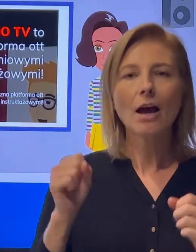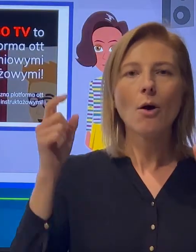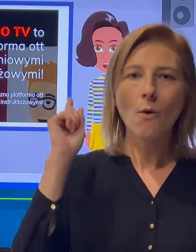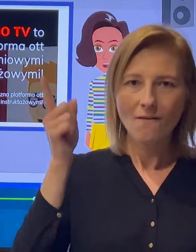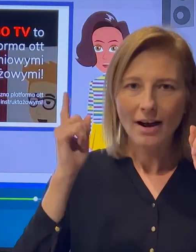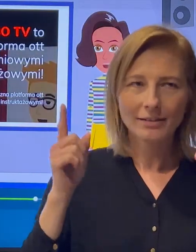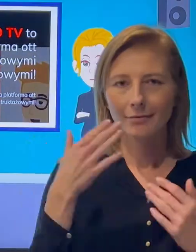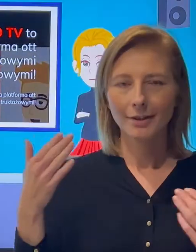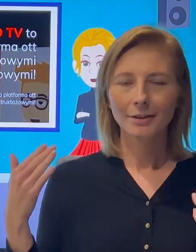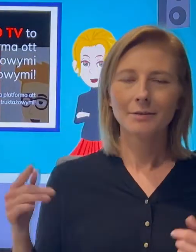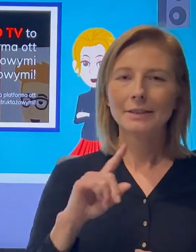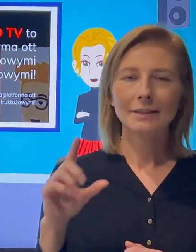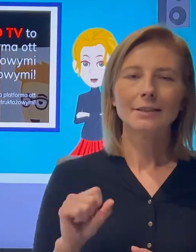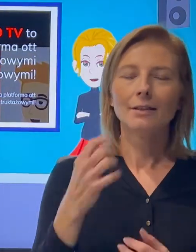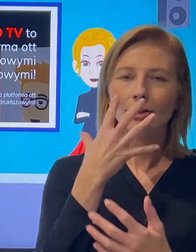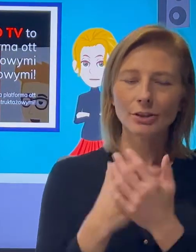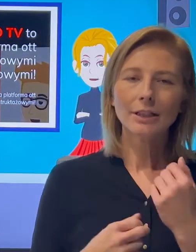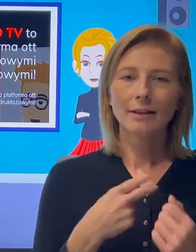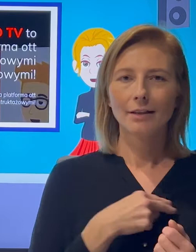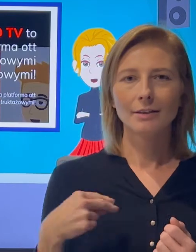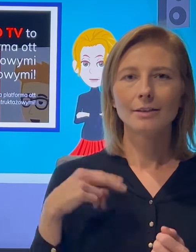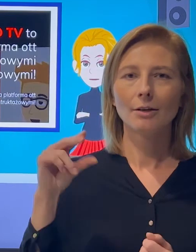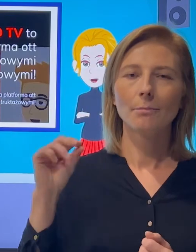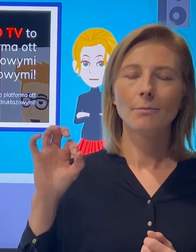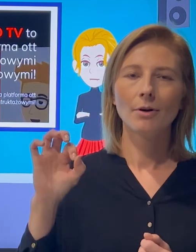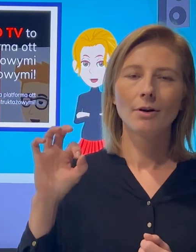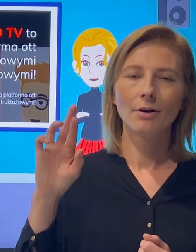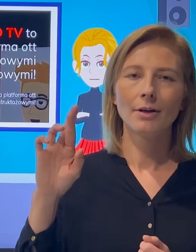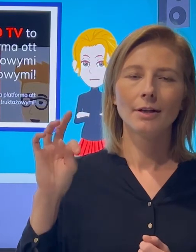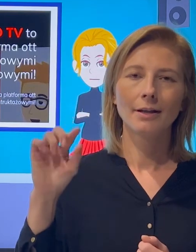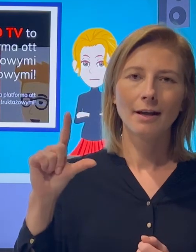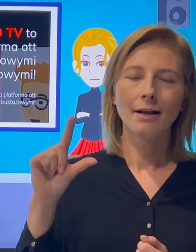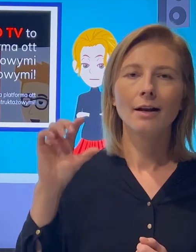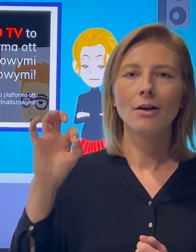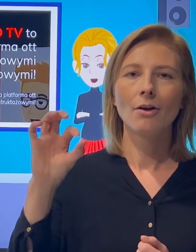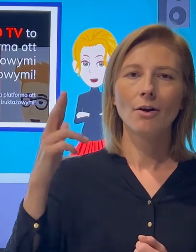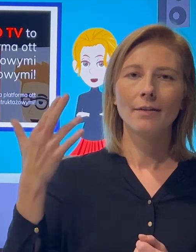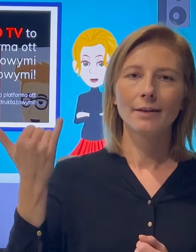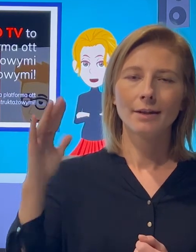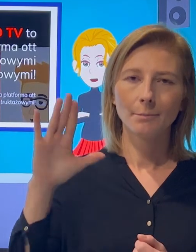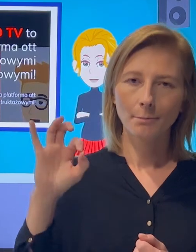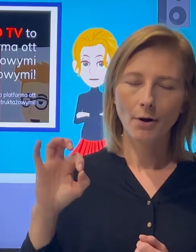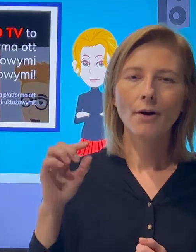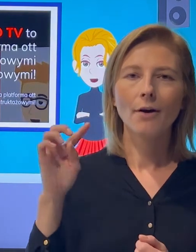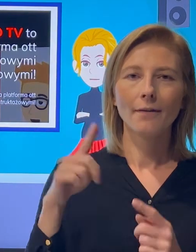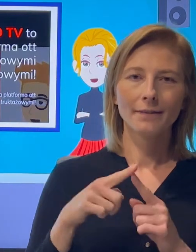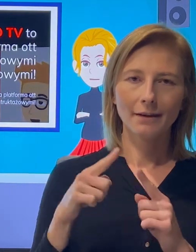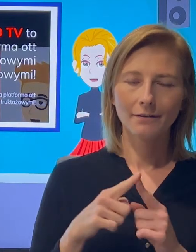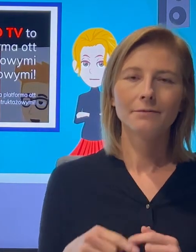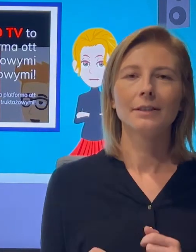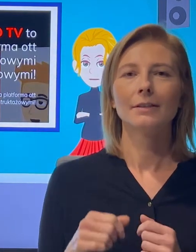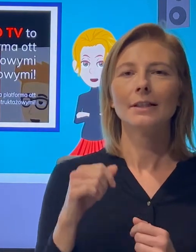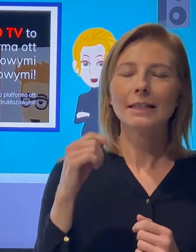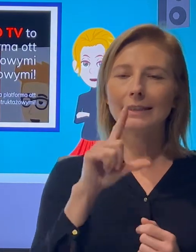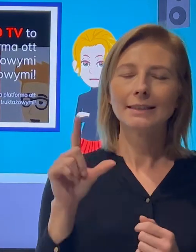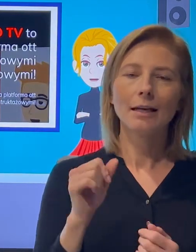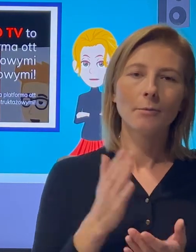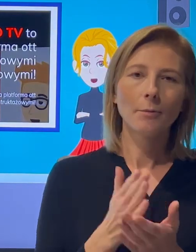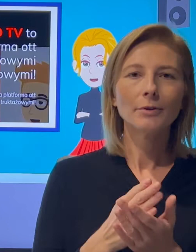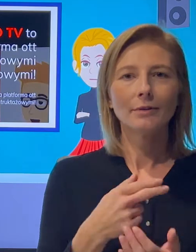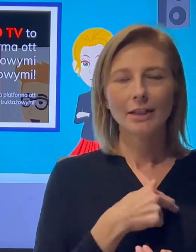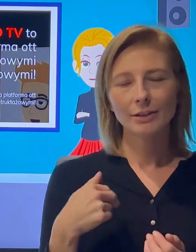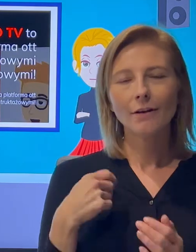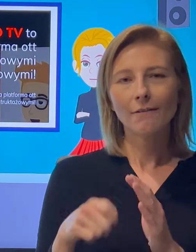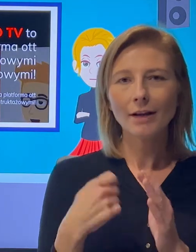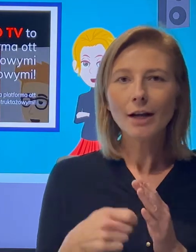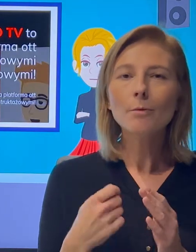za skorzystanie z naszego portalu Telewizja Onibo TV. Mamy nadzieję, że za pomocą naszego filmu udało Wam się